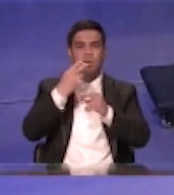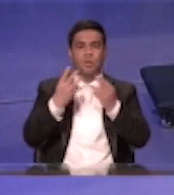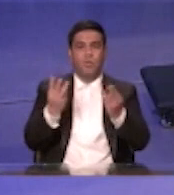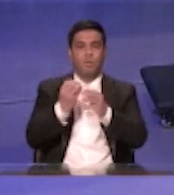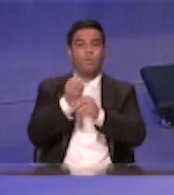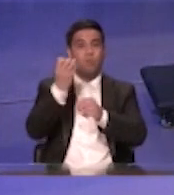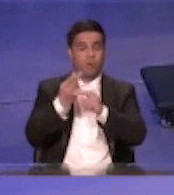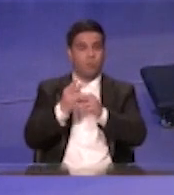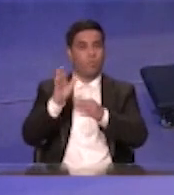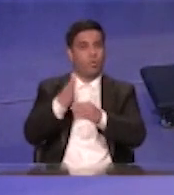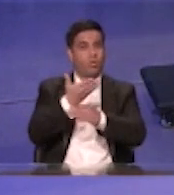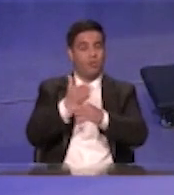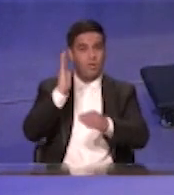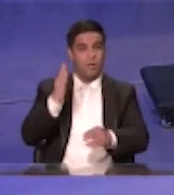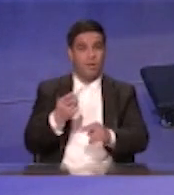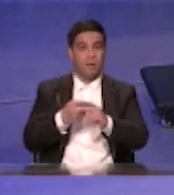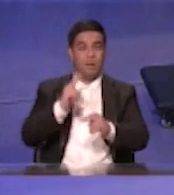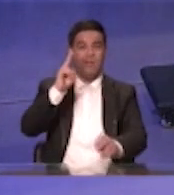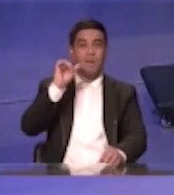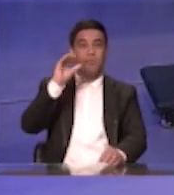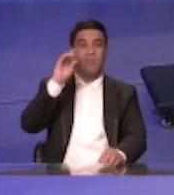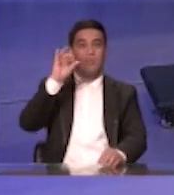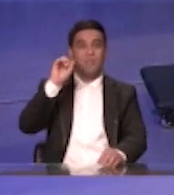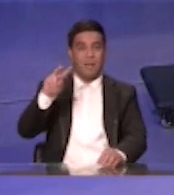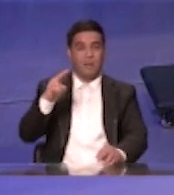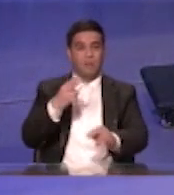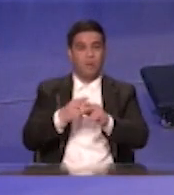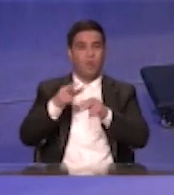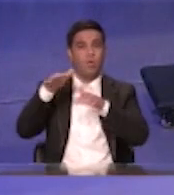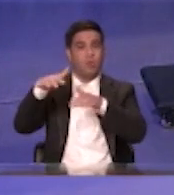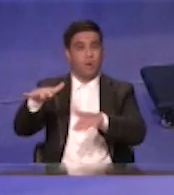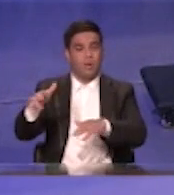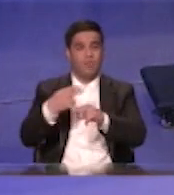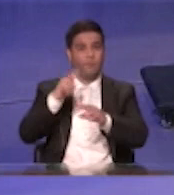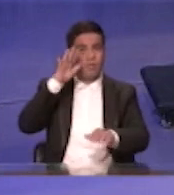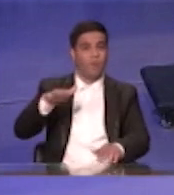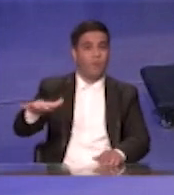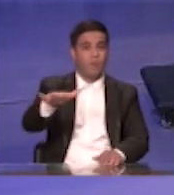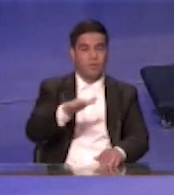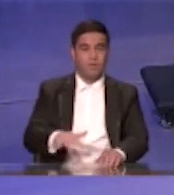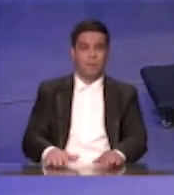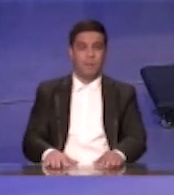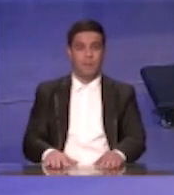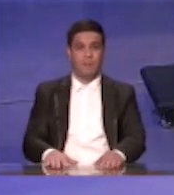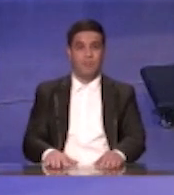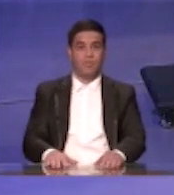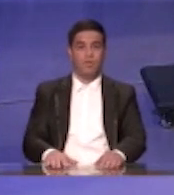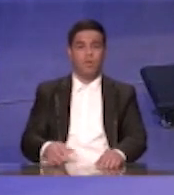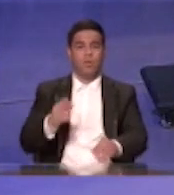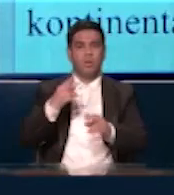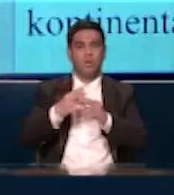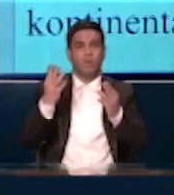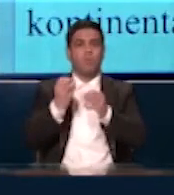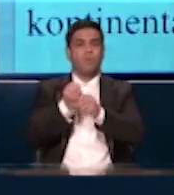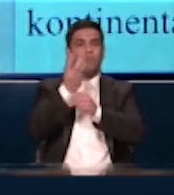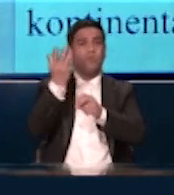bo'linadi. Kontinental orollar degani materikdan ajralib chiqib hosil bo'lgan orollar bo'lsa kontinental orollar, vulqonning otilishidan